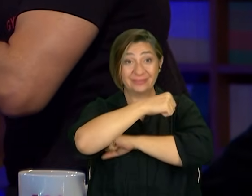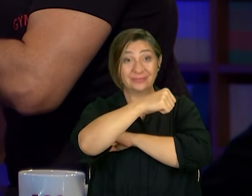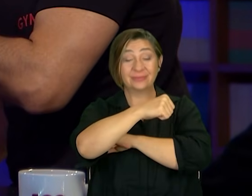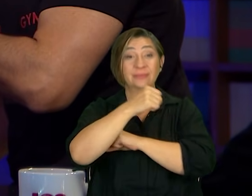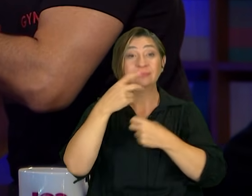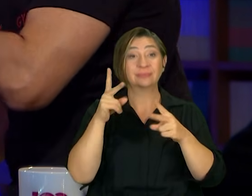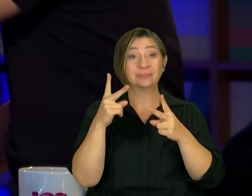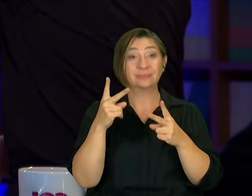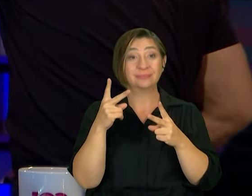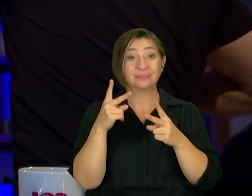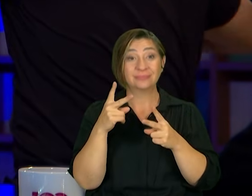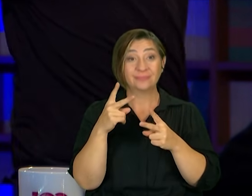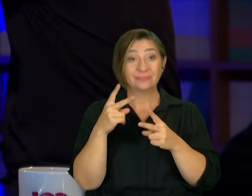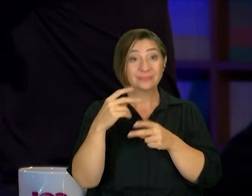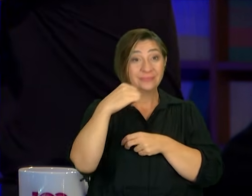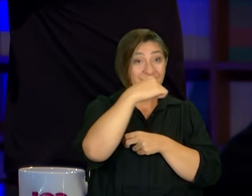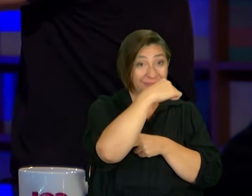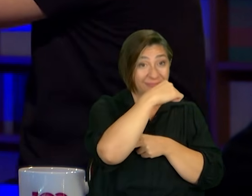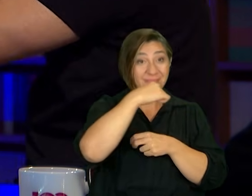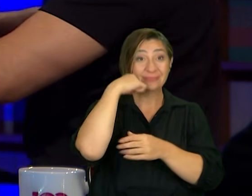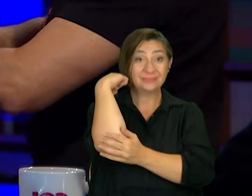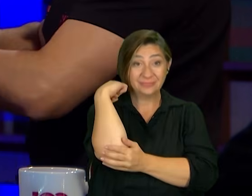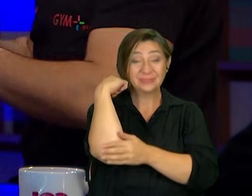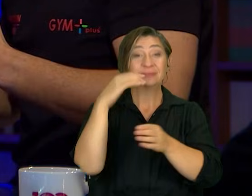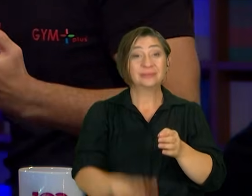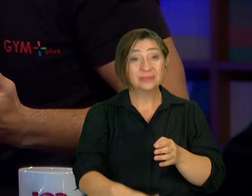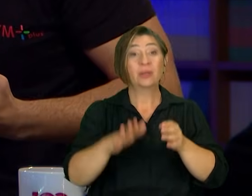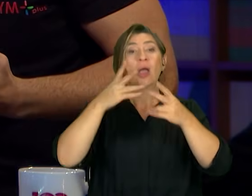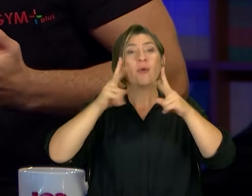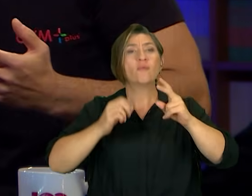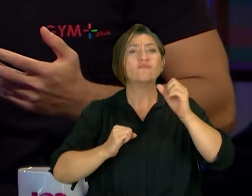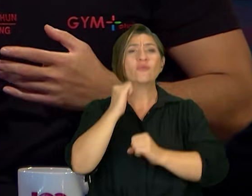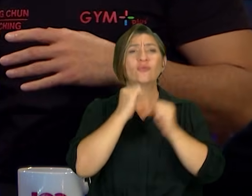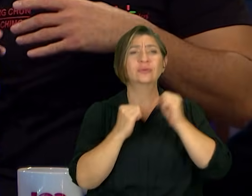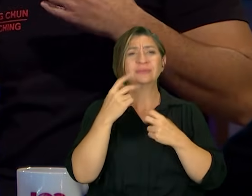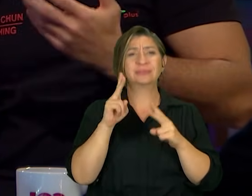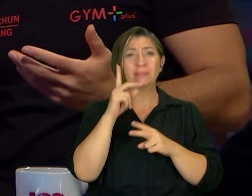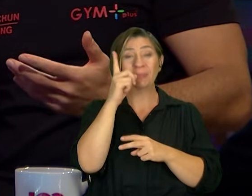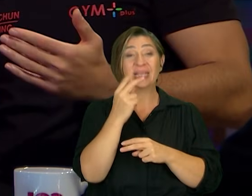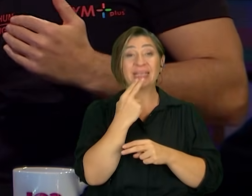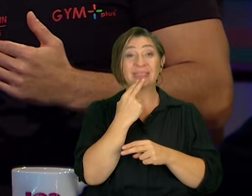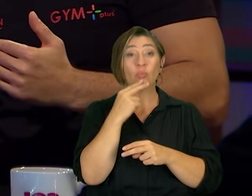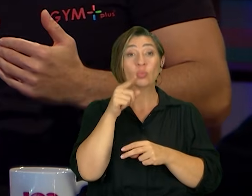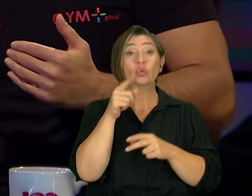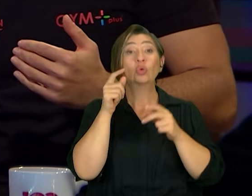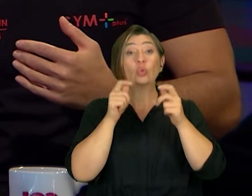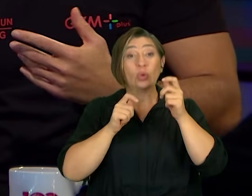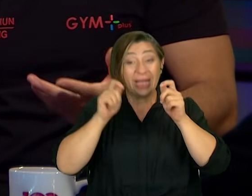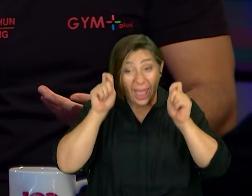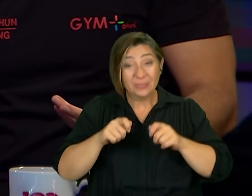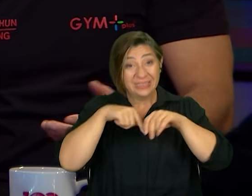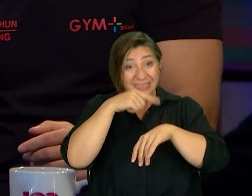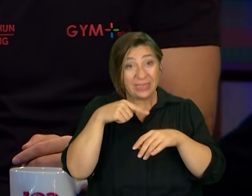yönlendirip yine aynı anda yapıyoruz. Ve yaklaşırsak dirseklerimizi, dizlerimizi kullanıyoruz. Bir de bir kadın bunları bu şekilde kullandığı